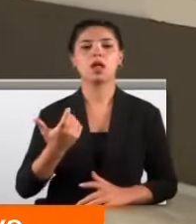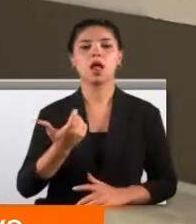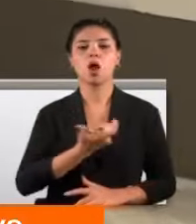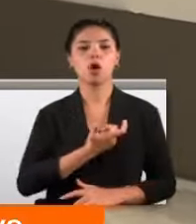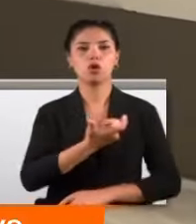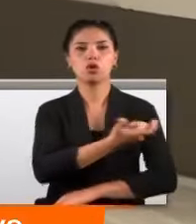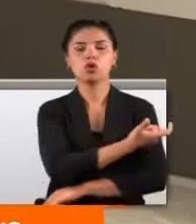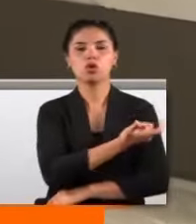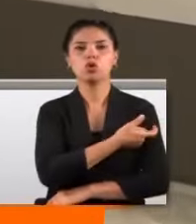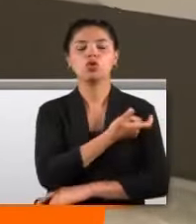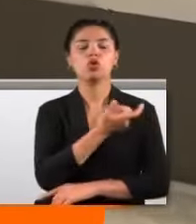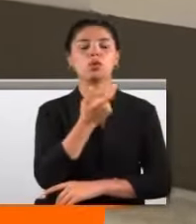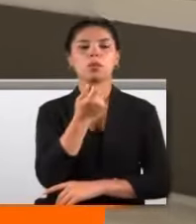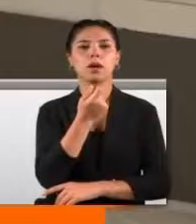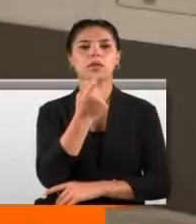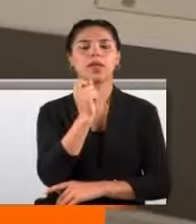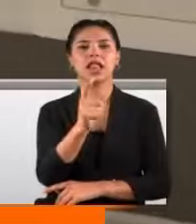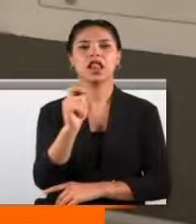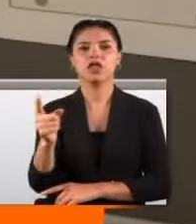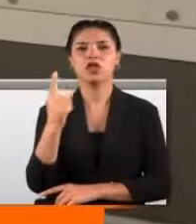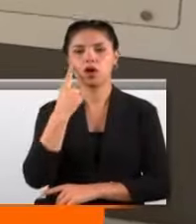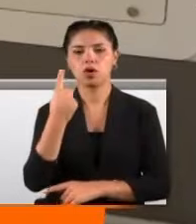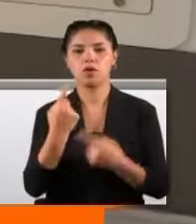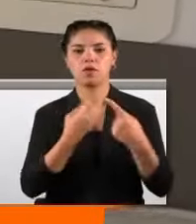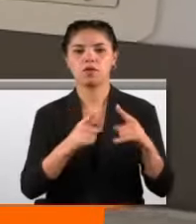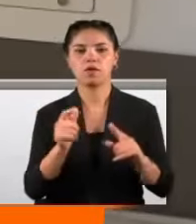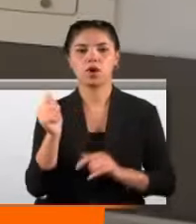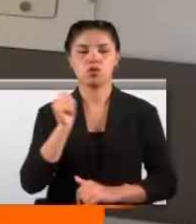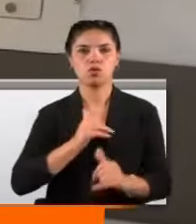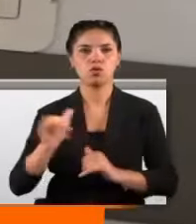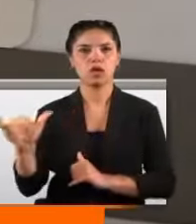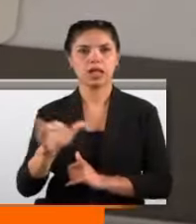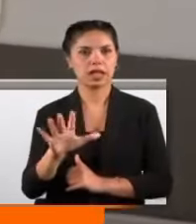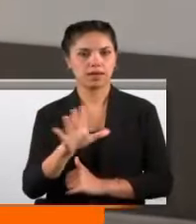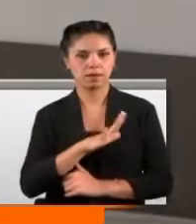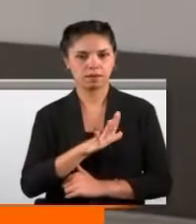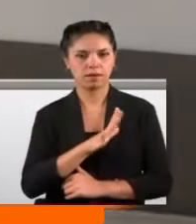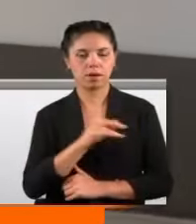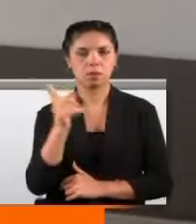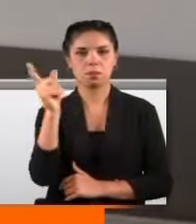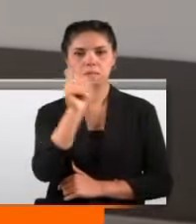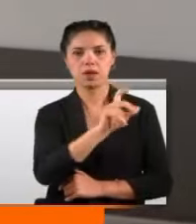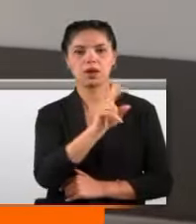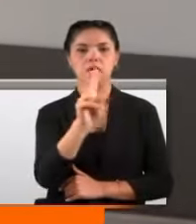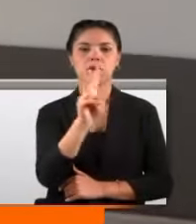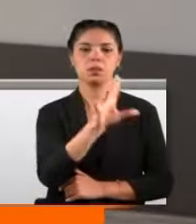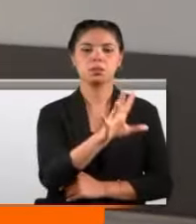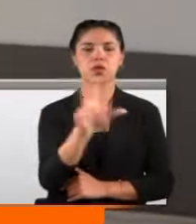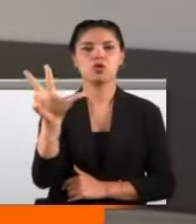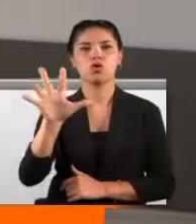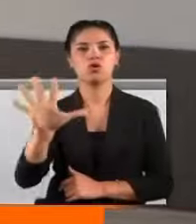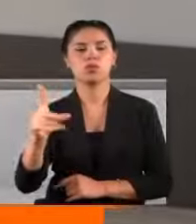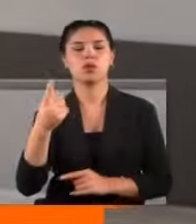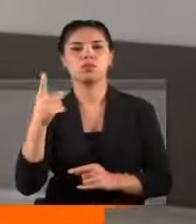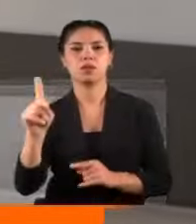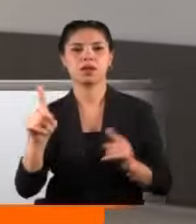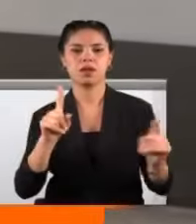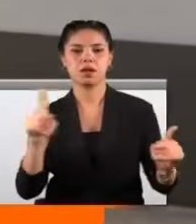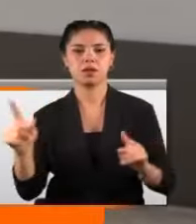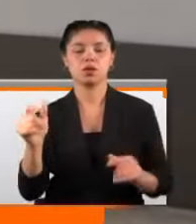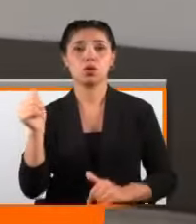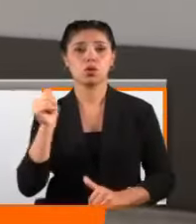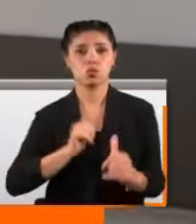fiyatları ilçeden ilçeye değişiyor. Eğer üniversite kampüsüne yakınsa aylık 25-35 bin lira arasında. Eğer